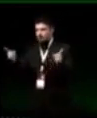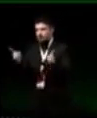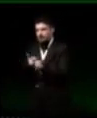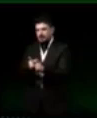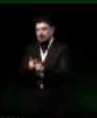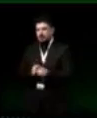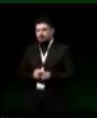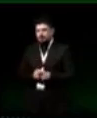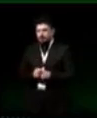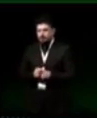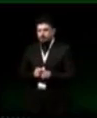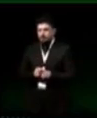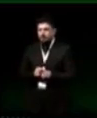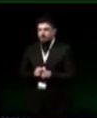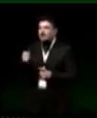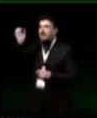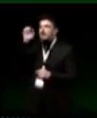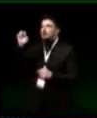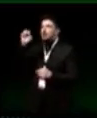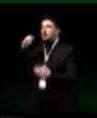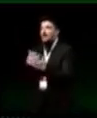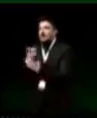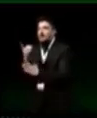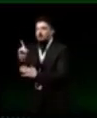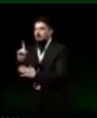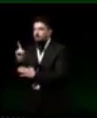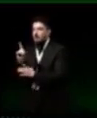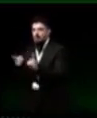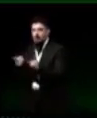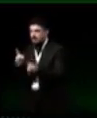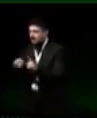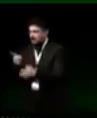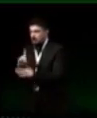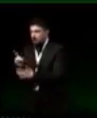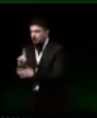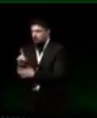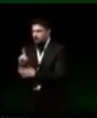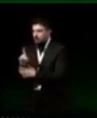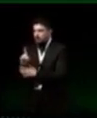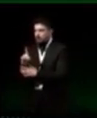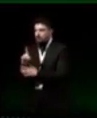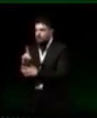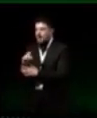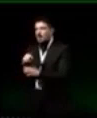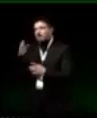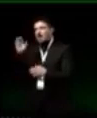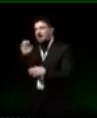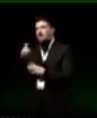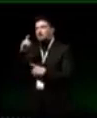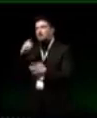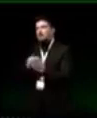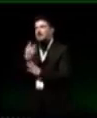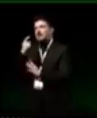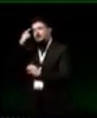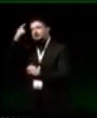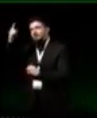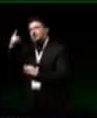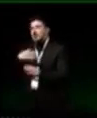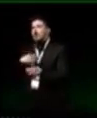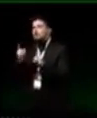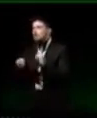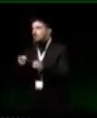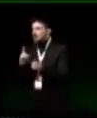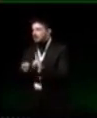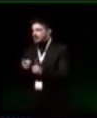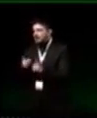riesce. L'Europa non è nata attraverso la politica. È nata per un'intuizione straordinaria, geniale, politica. Se